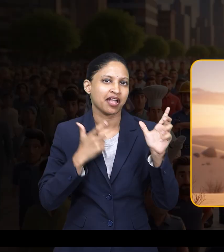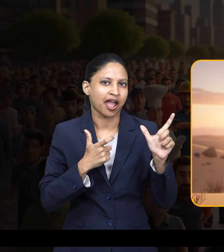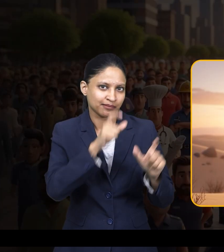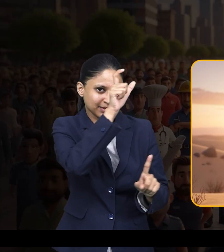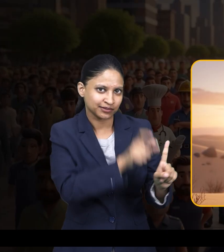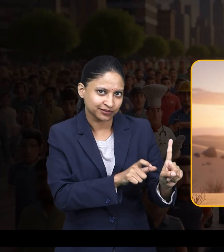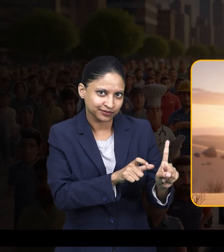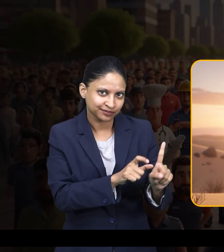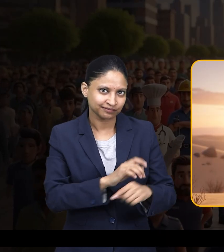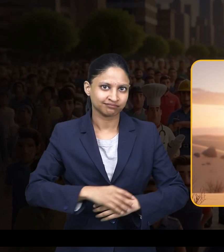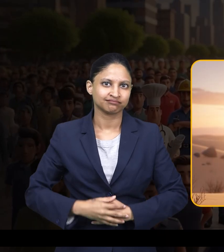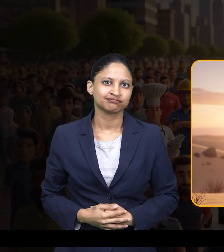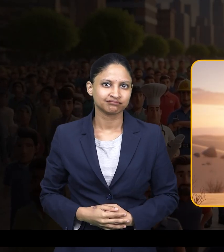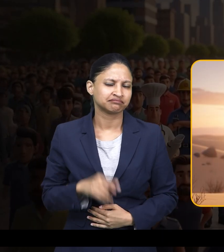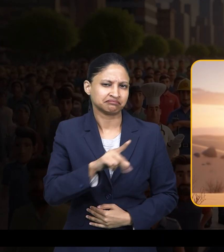सैनिक.